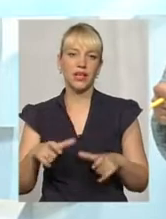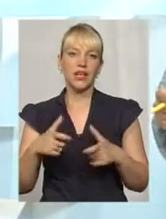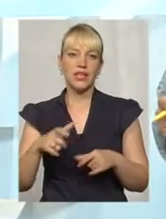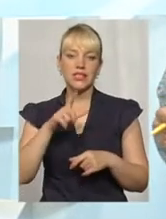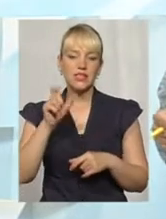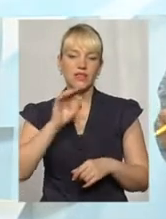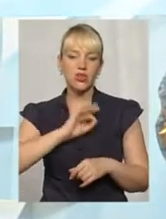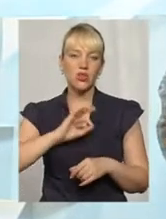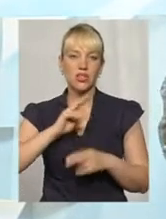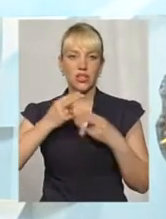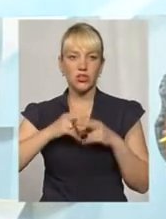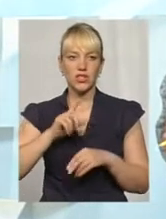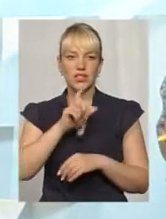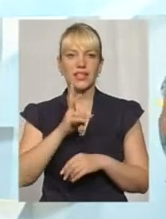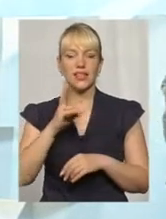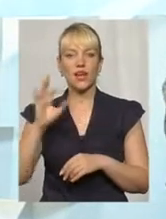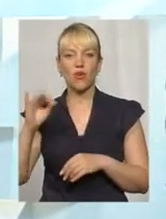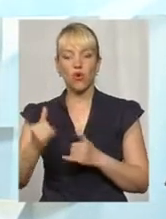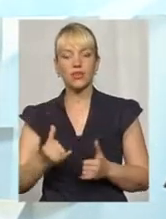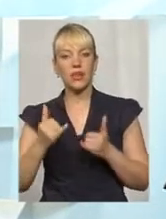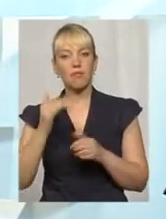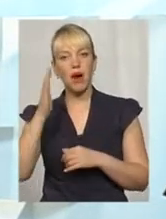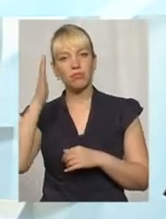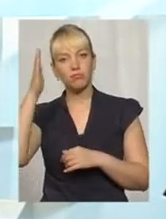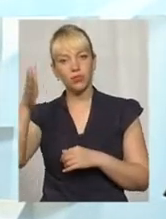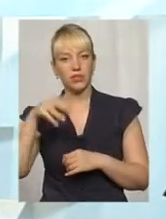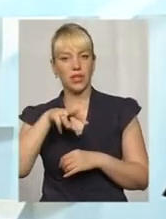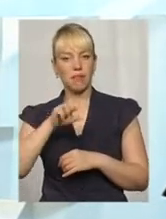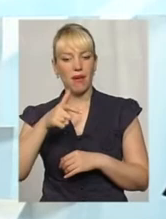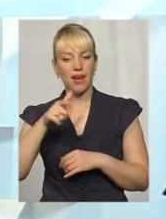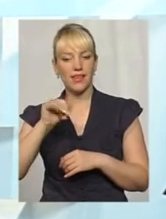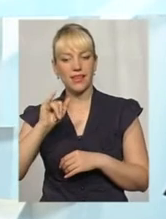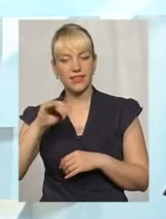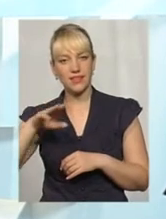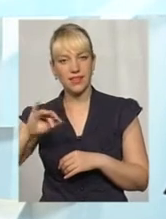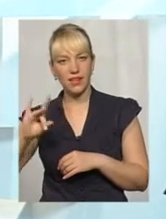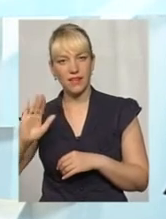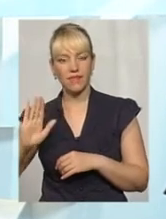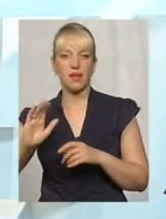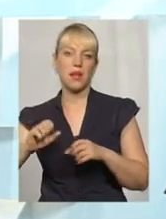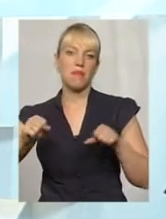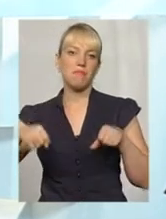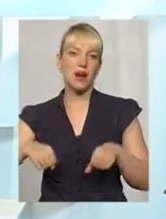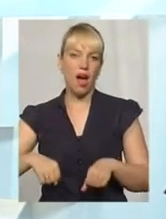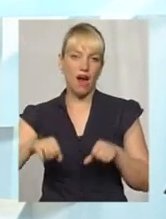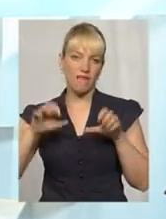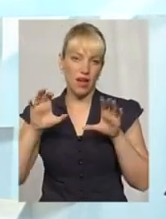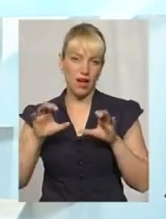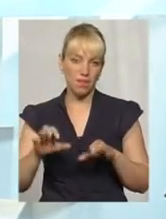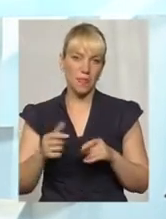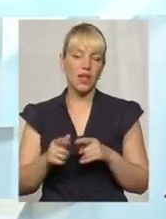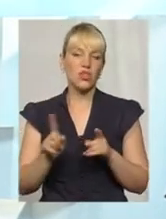використанням технології ЗНО для майбутніх магістрів права. І що змінилося у